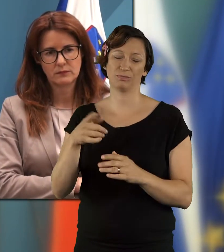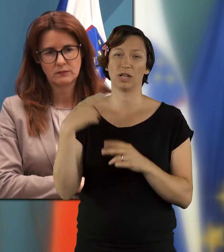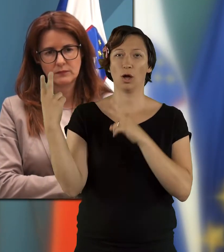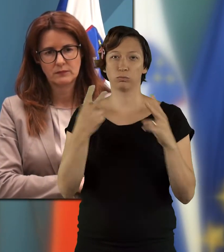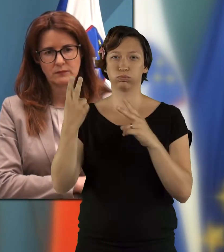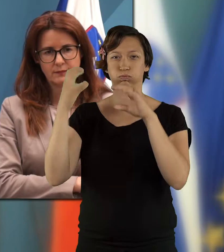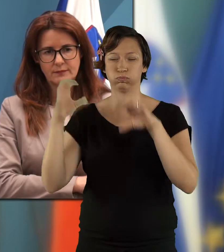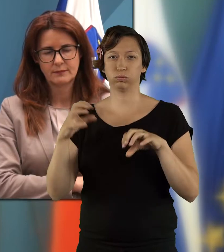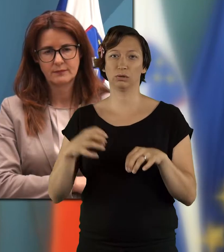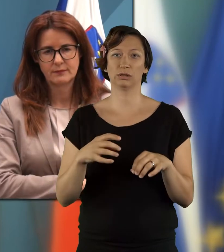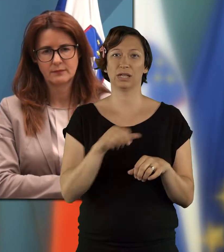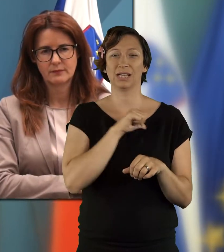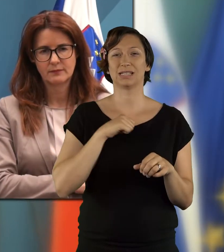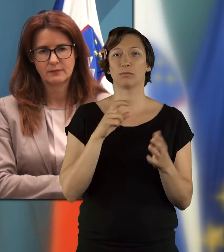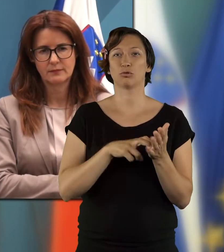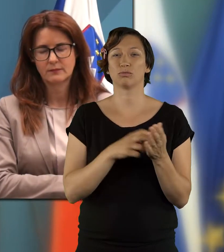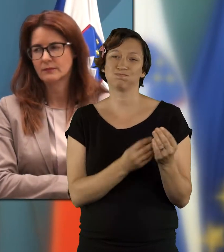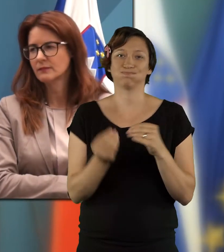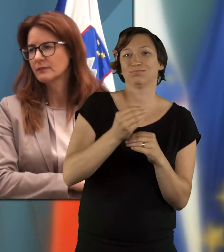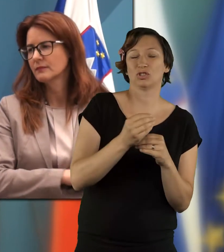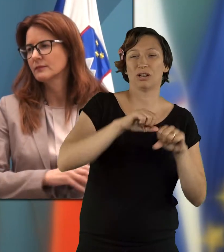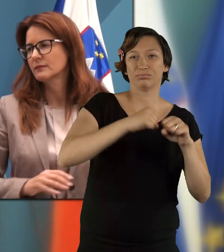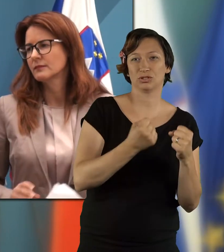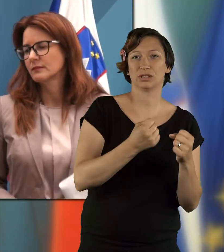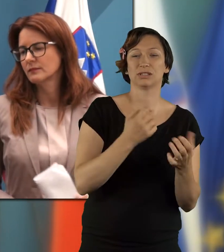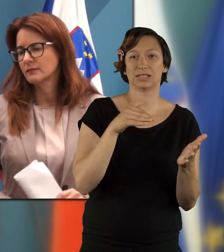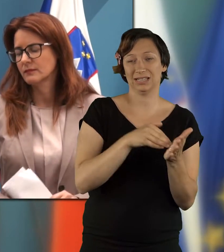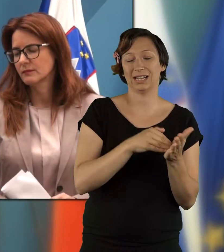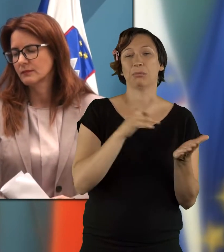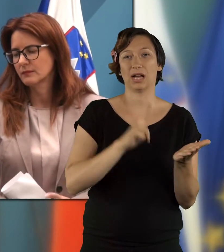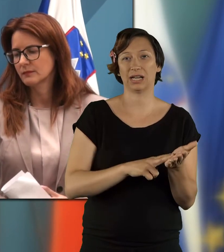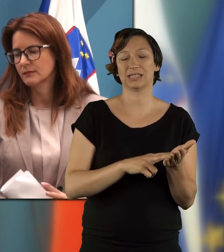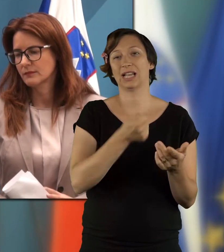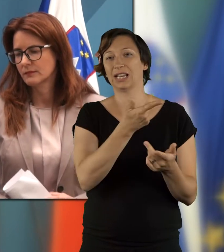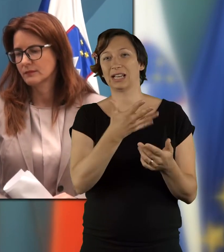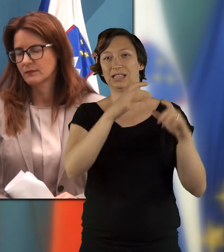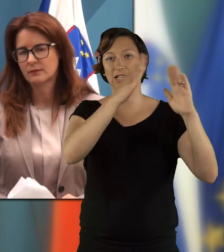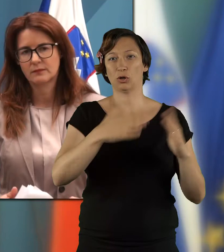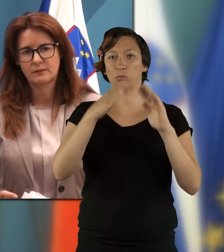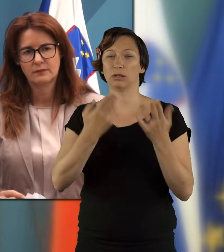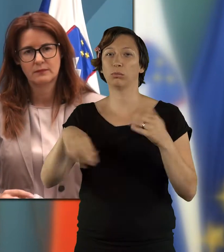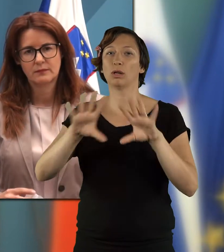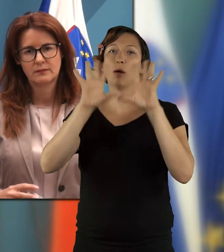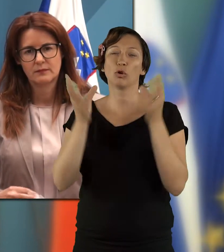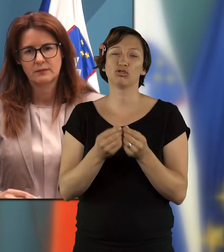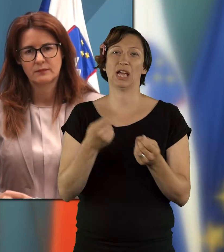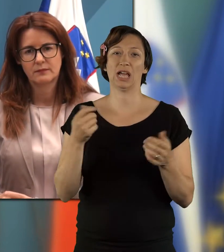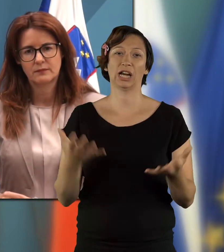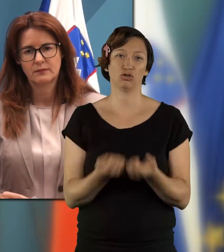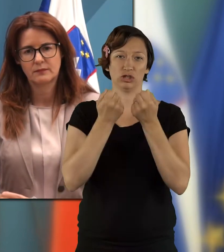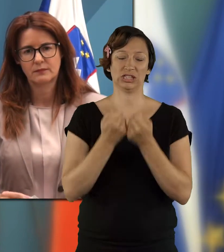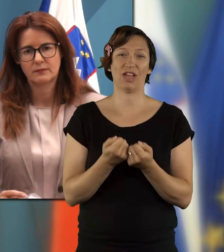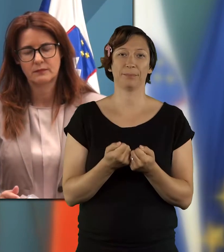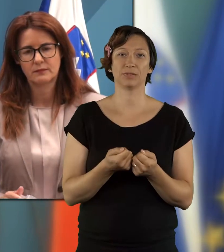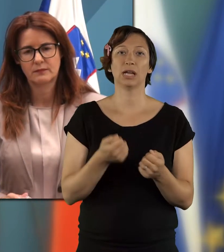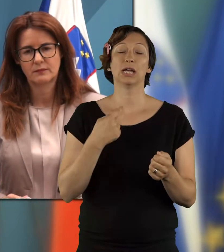neurje pravzaprav samo še doprineslo k temu, da so potrebne na nekaterih objektih celovitejše rešitve. Zato smo